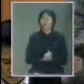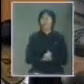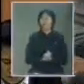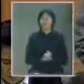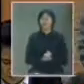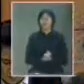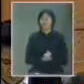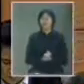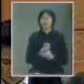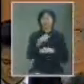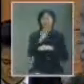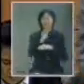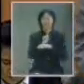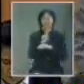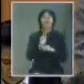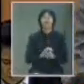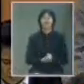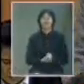ท่านประธานครับ